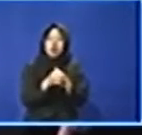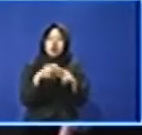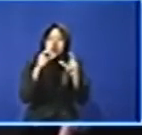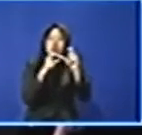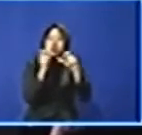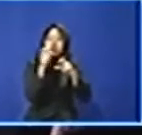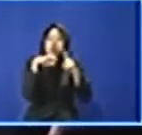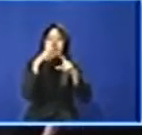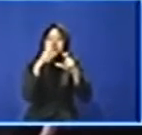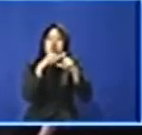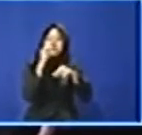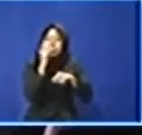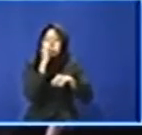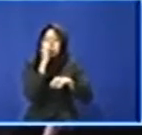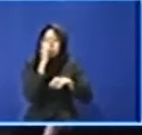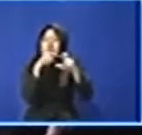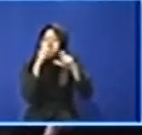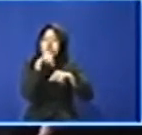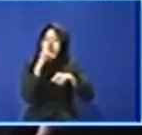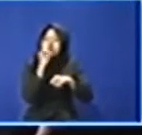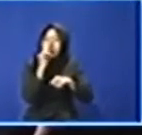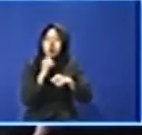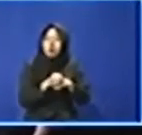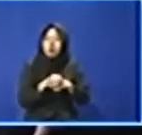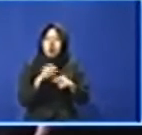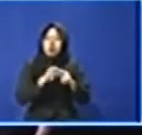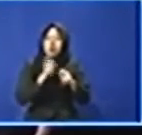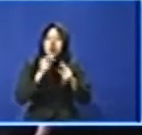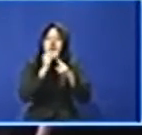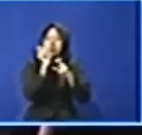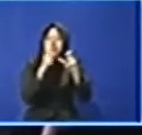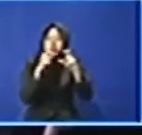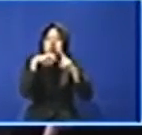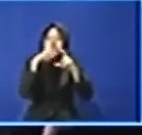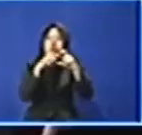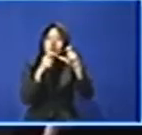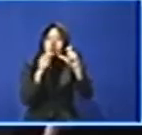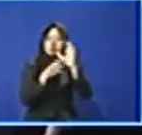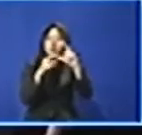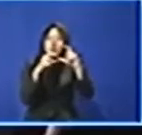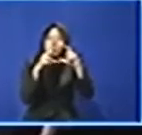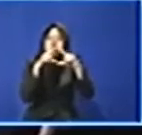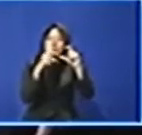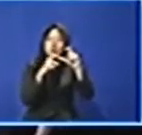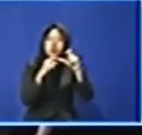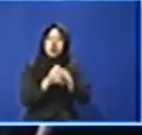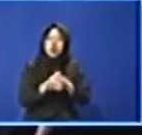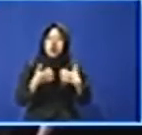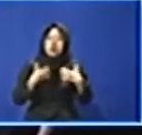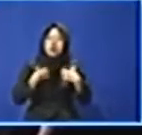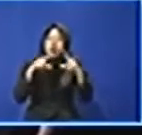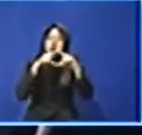yang dijual-jual kekuatan pukesmas yang rawat inap sebagai = kejang-kejang lain Demikian dan kebaikan dan kita akan lakukan